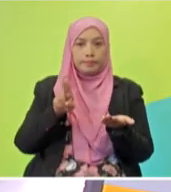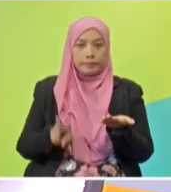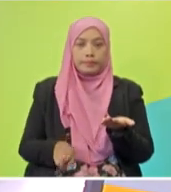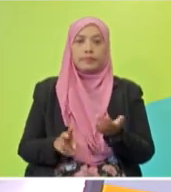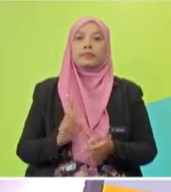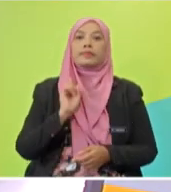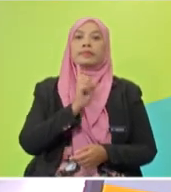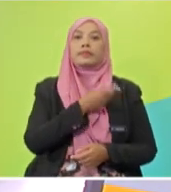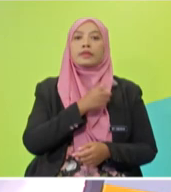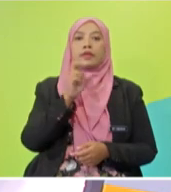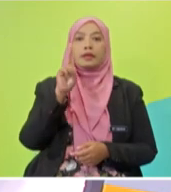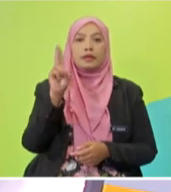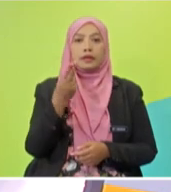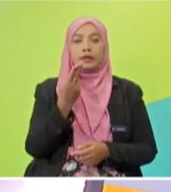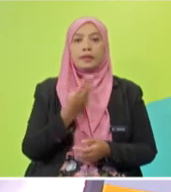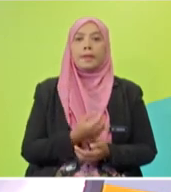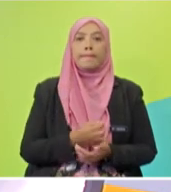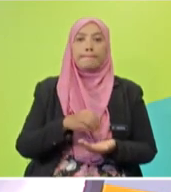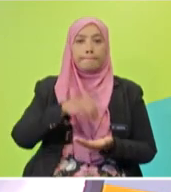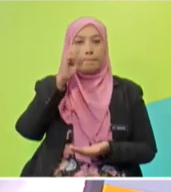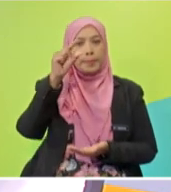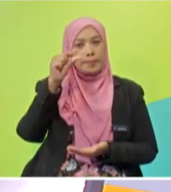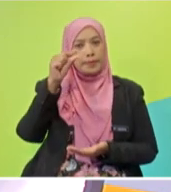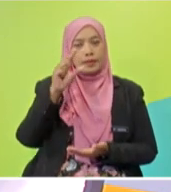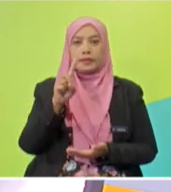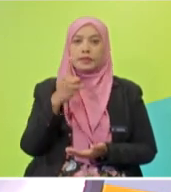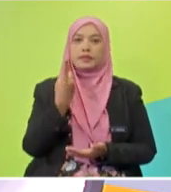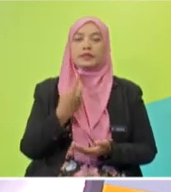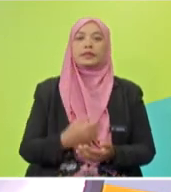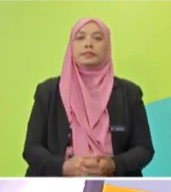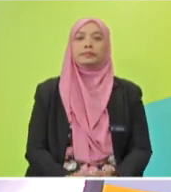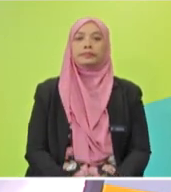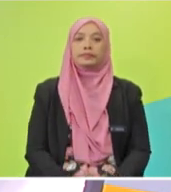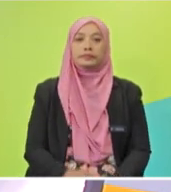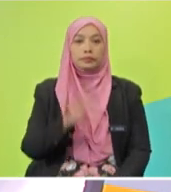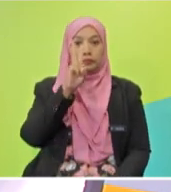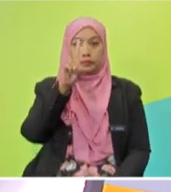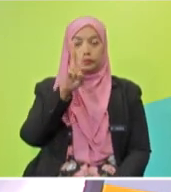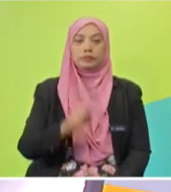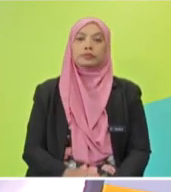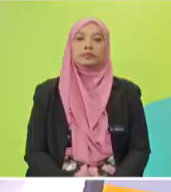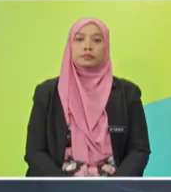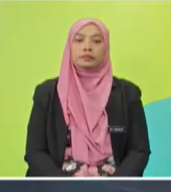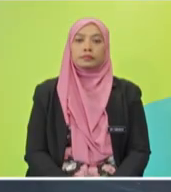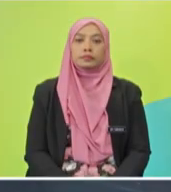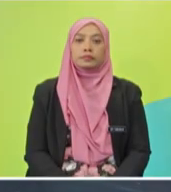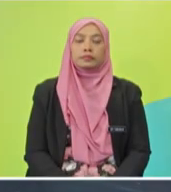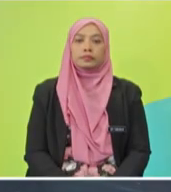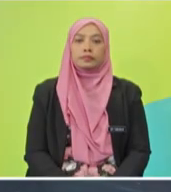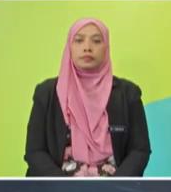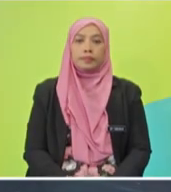kita hanya belajar dalam dua kuantiti. Itu sebab Sean nampak semuanya ada dalam dua kuantiti saja. Jadi cikgu nak minta Sean tulis yang pertama